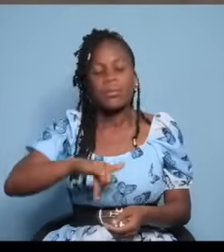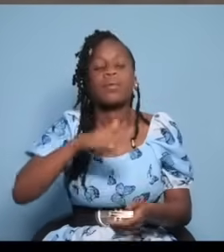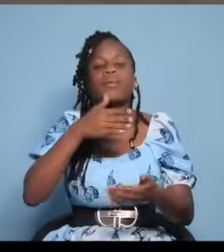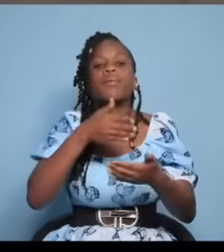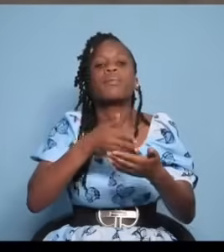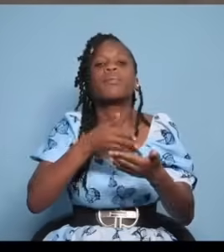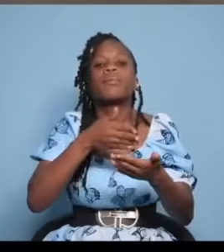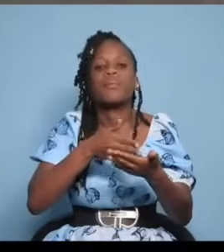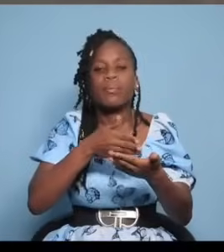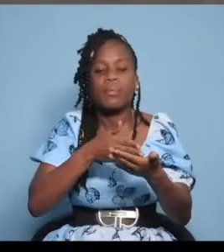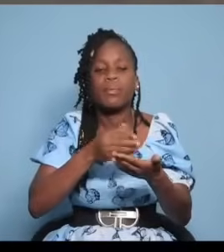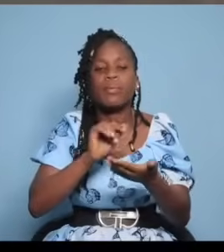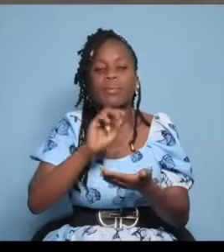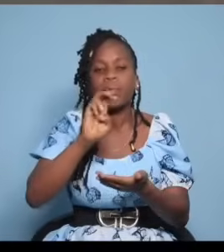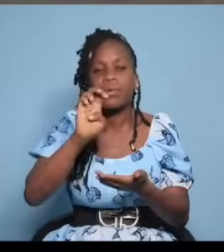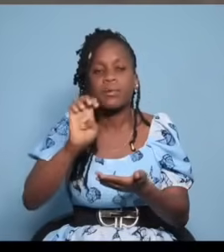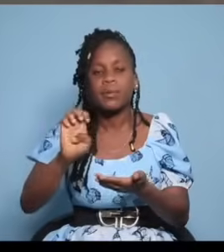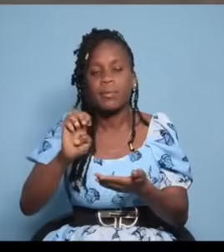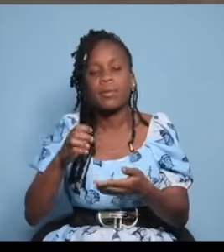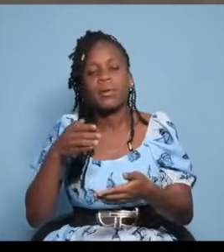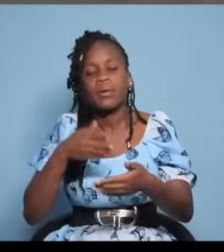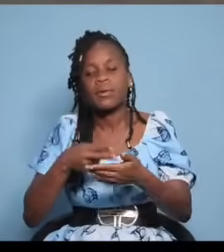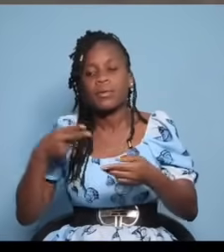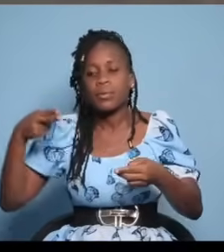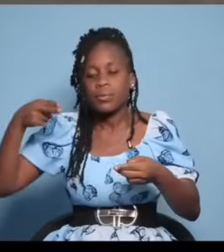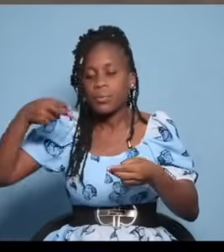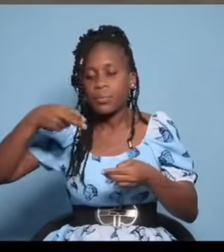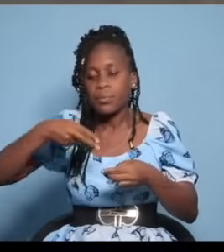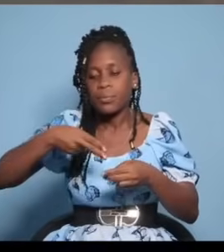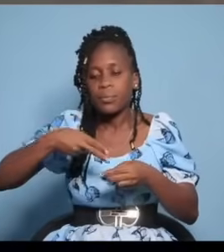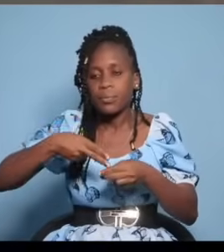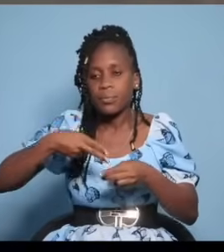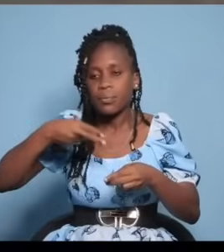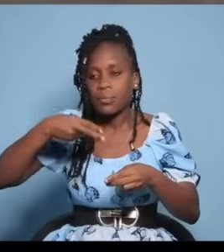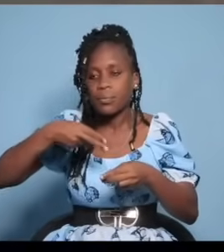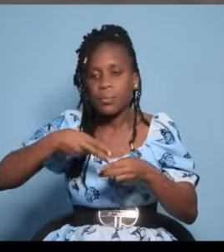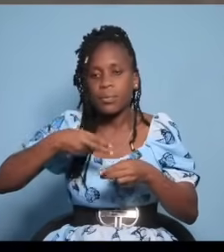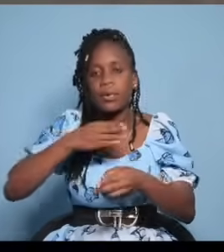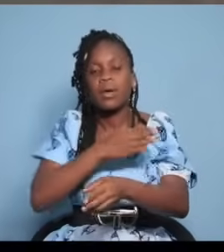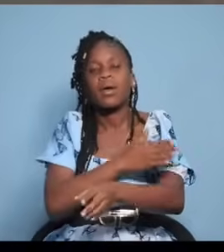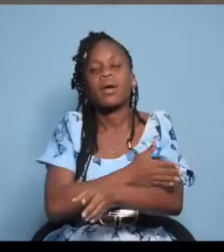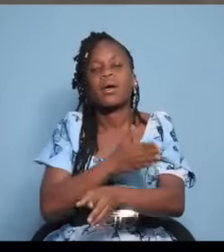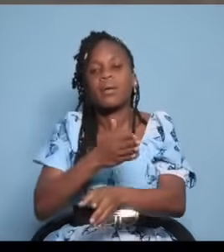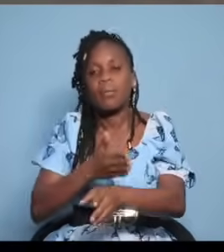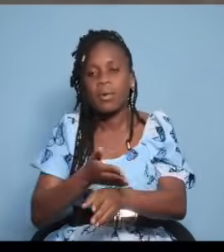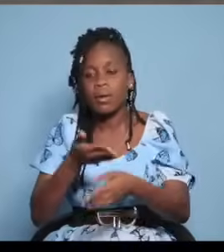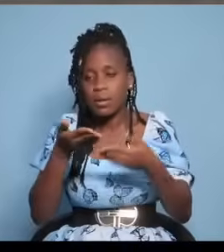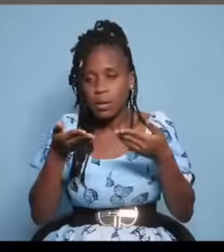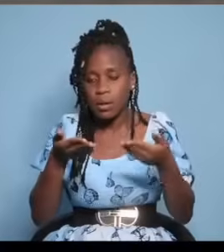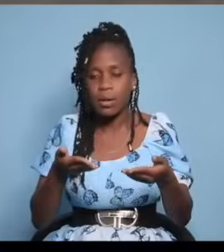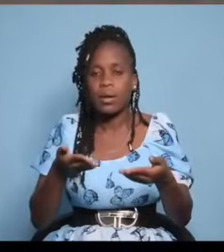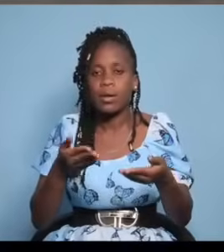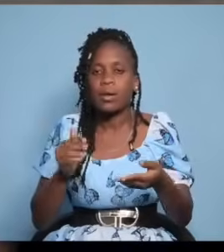Ilipofika Entebbe ilienda kujaza mafuta. Na baada ya kujaza mafuta Entebbe, ndege ili take